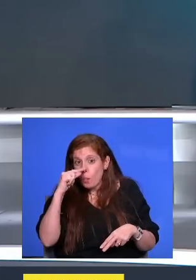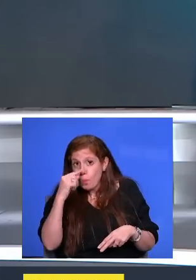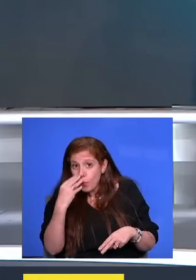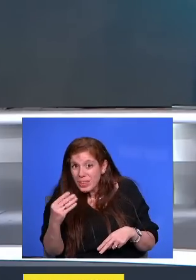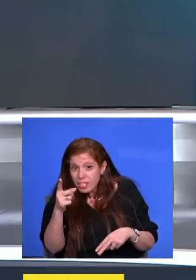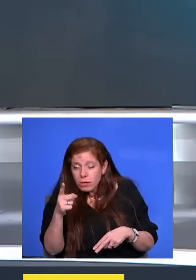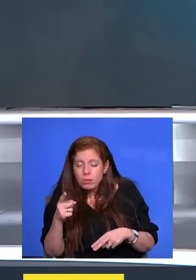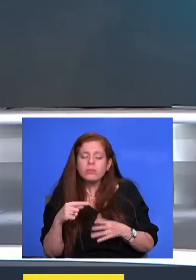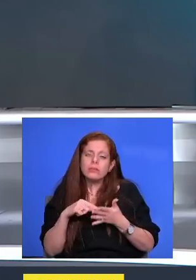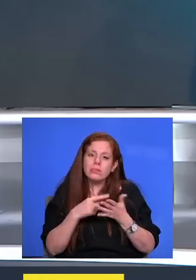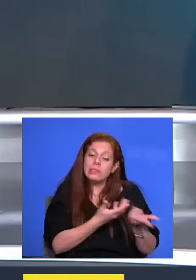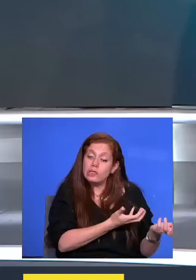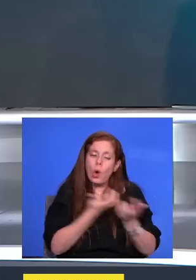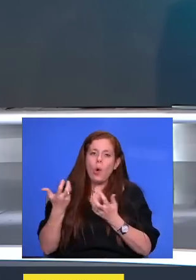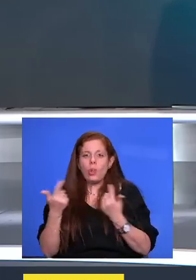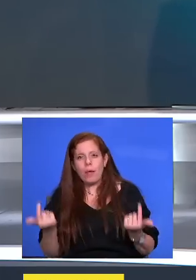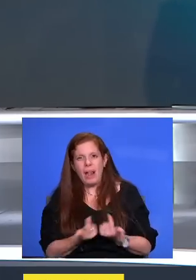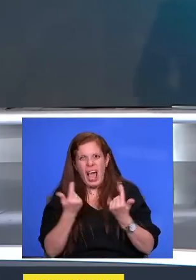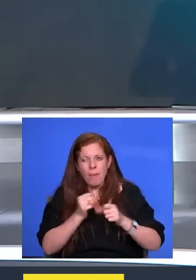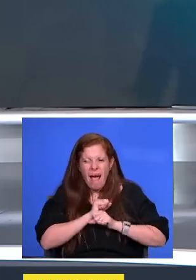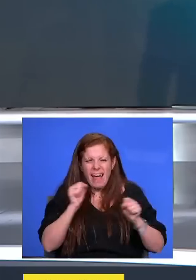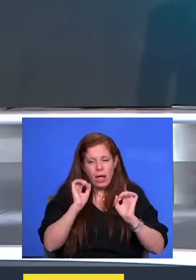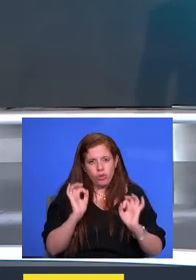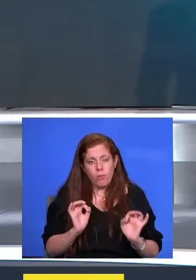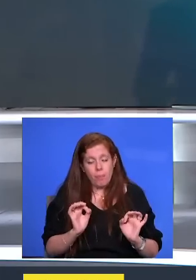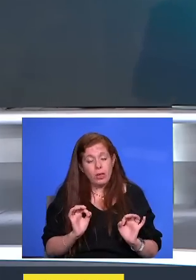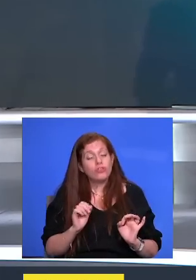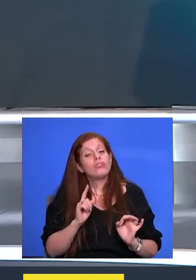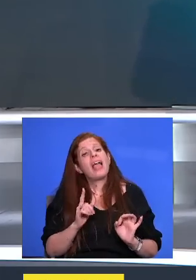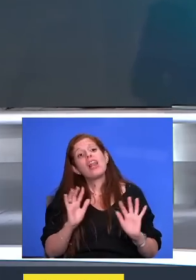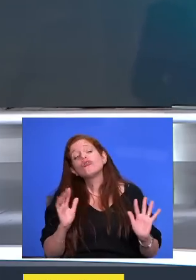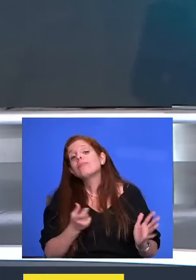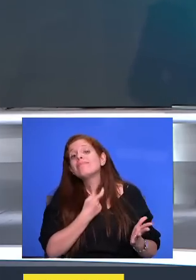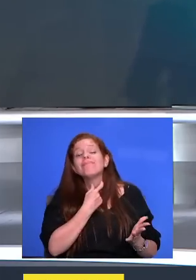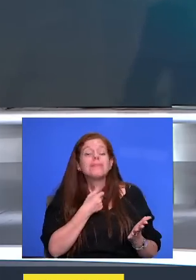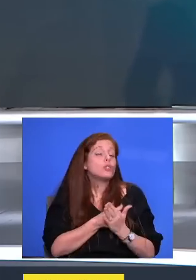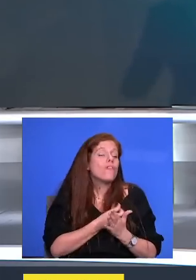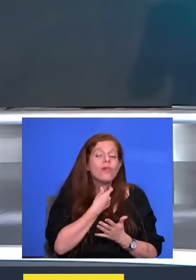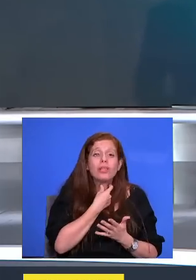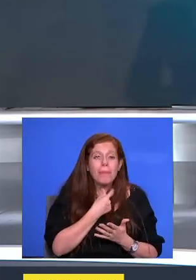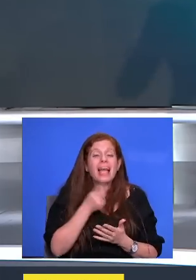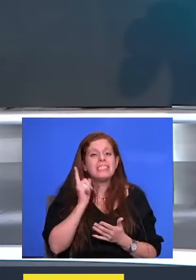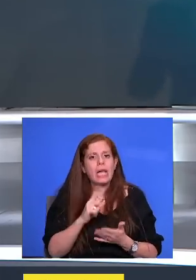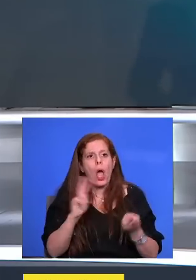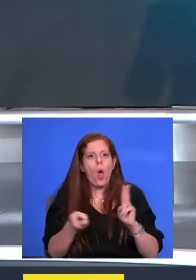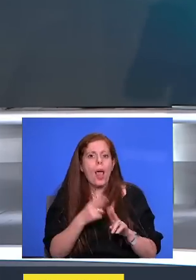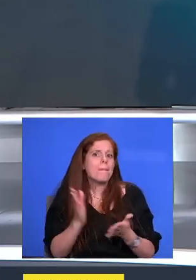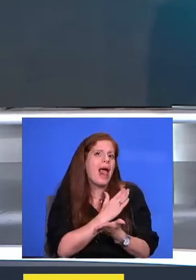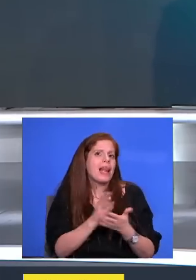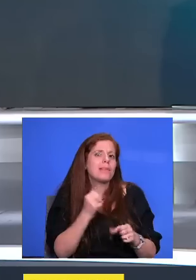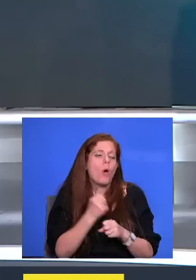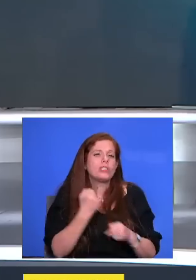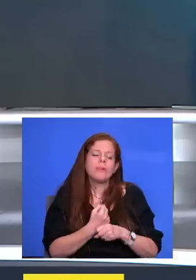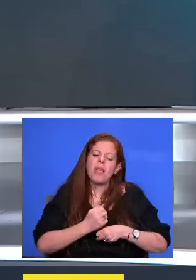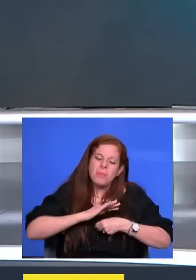אותו למלחמה גרעינית של ממש. אלא שבמוקדם או במאוחר, יצטרך העולם החופשי להחליט מה הוא עושה, אם להפעיל את מלוא כוחו